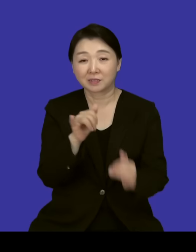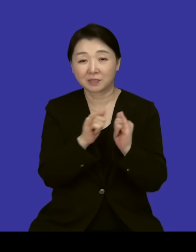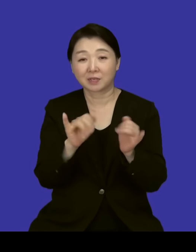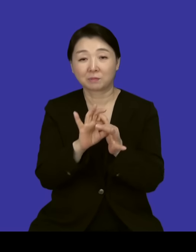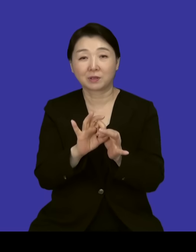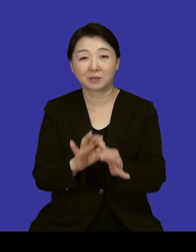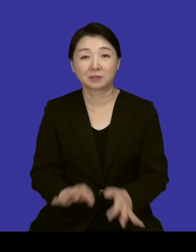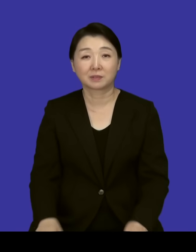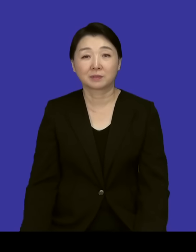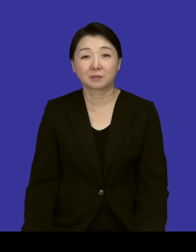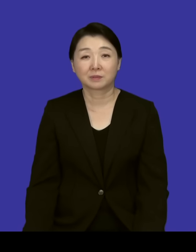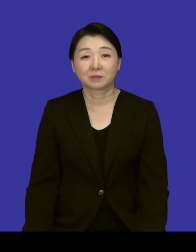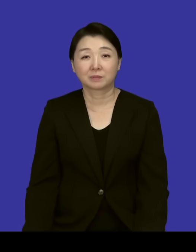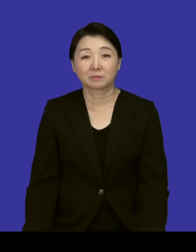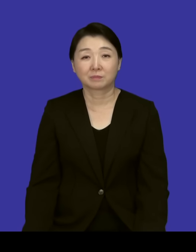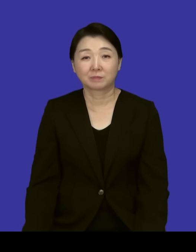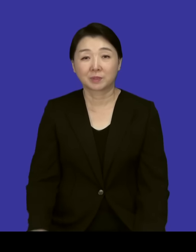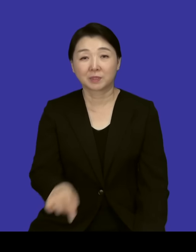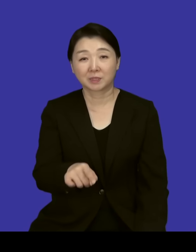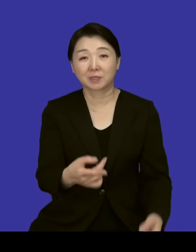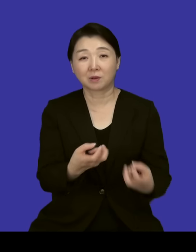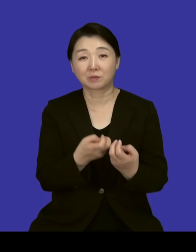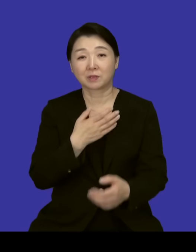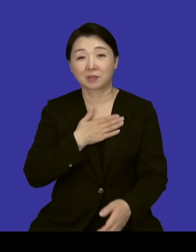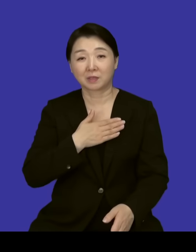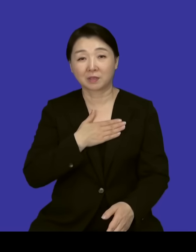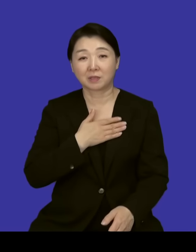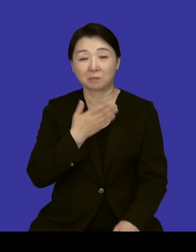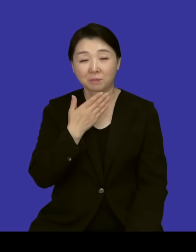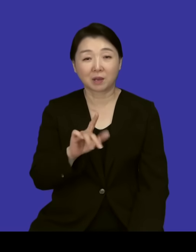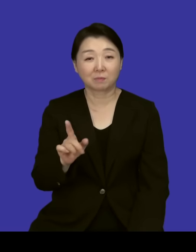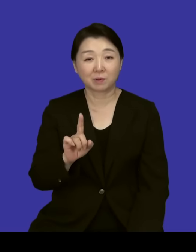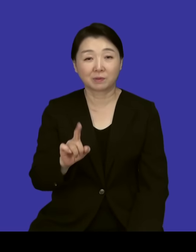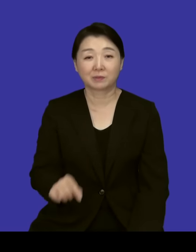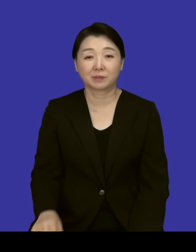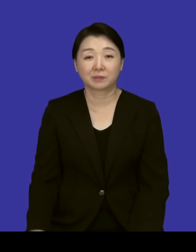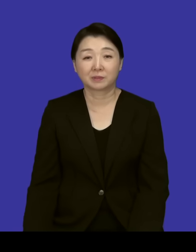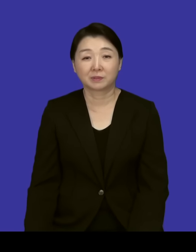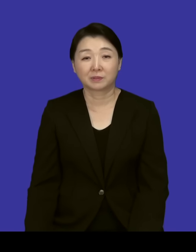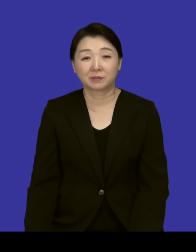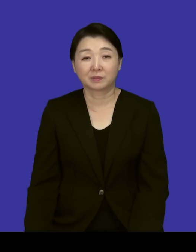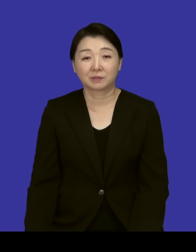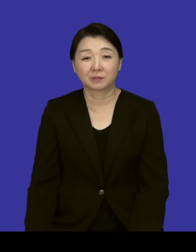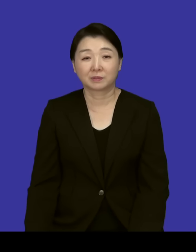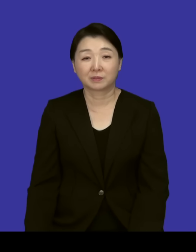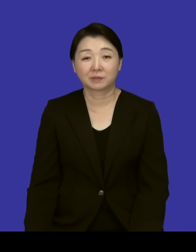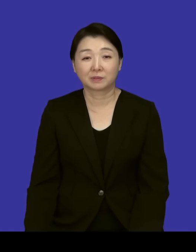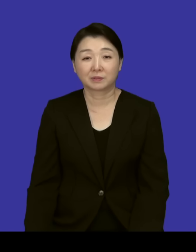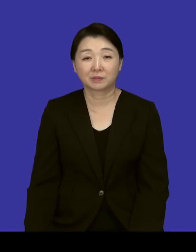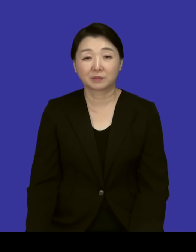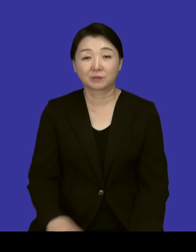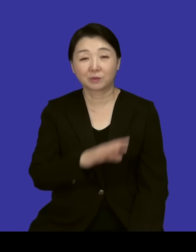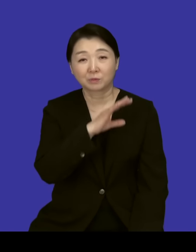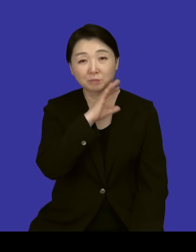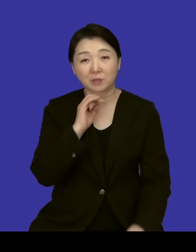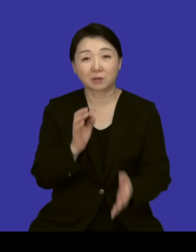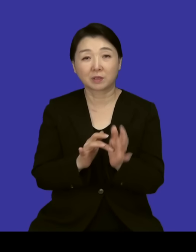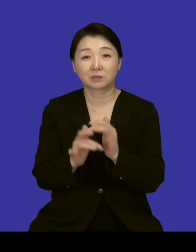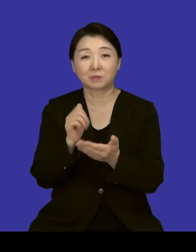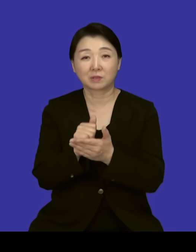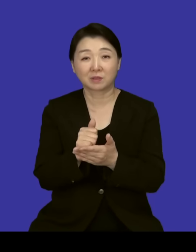관계잖아요. 그렇죠. 네. 네가 어떻게 나한테 그럴 수가 있어 이런 거잖아요. 그런데 그 베드로가